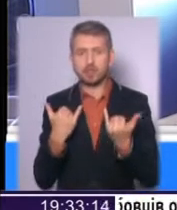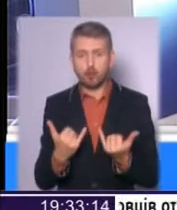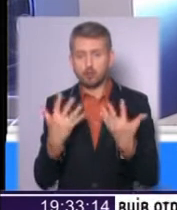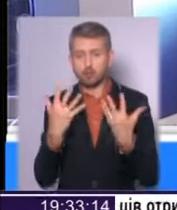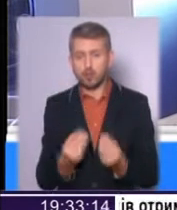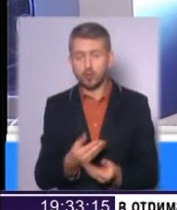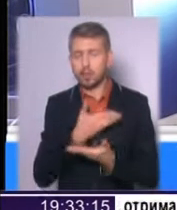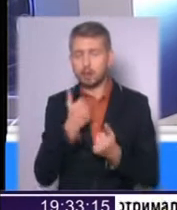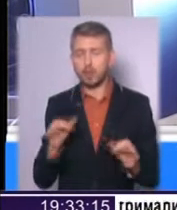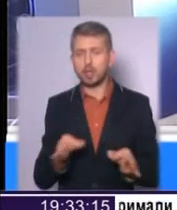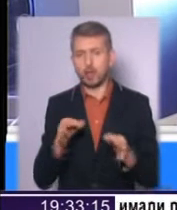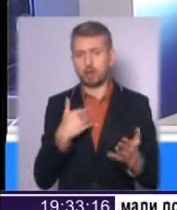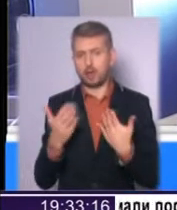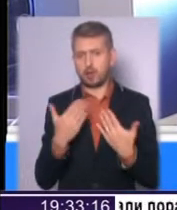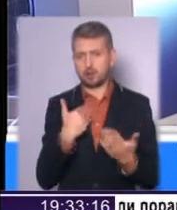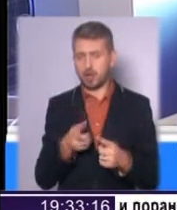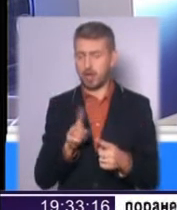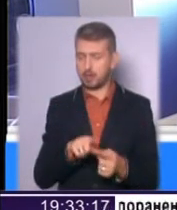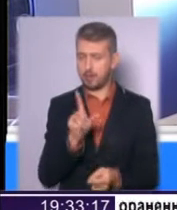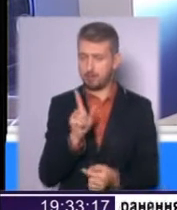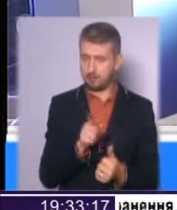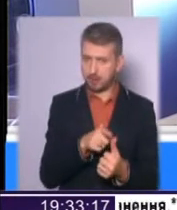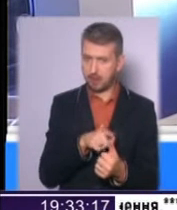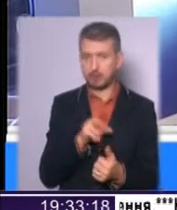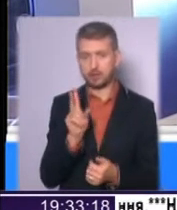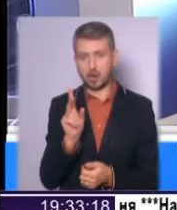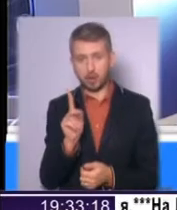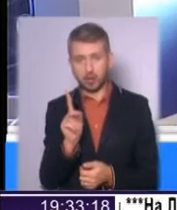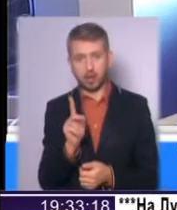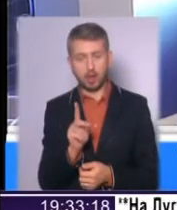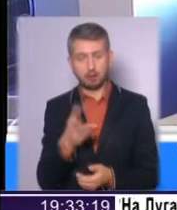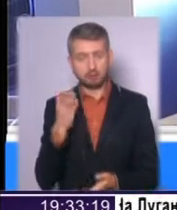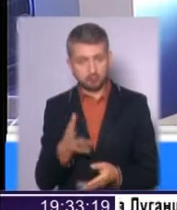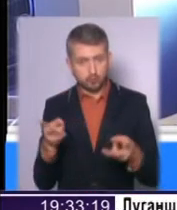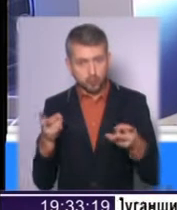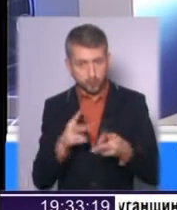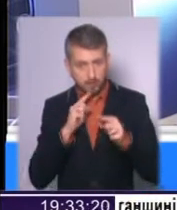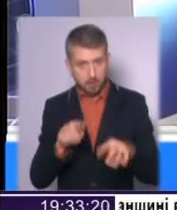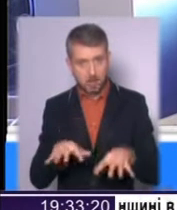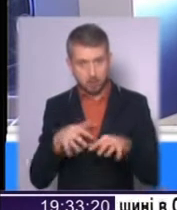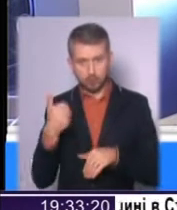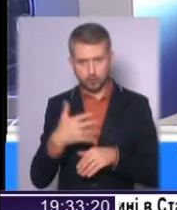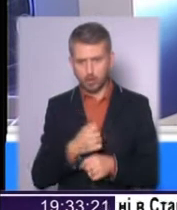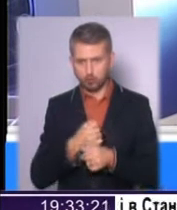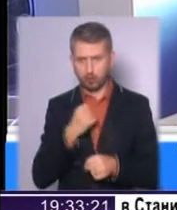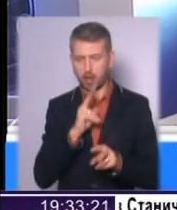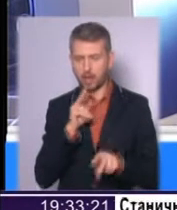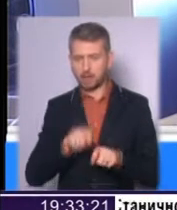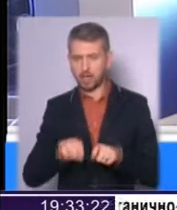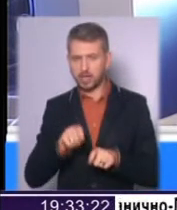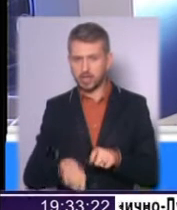здаєшся, смотреть противно. В країні йде війна, нищета зашкалює, люди вже голодають,